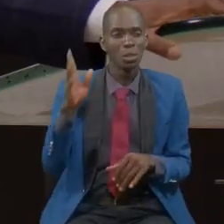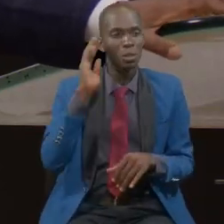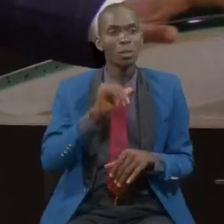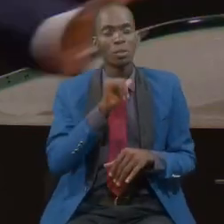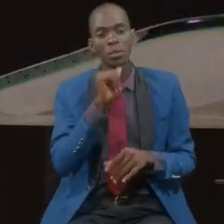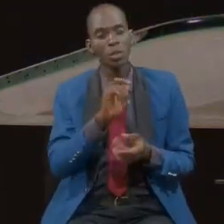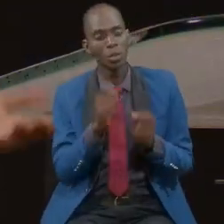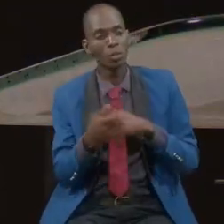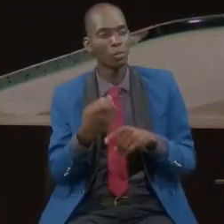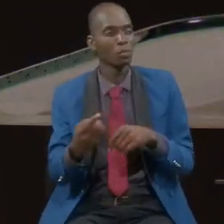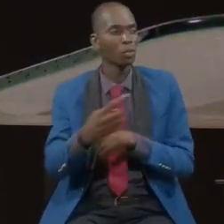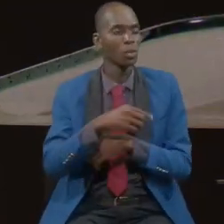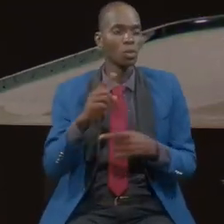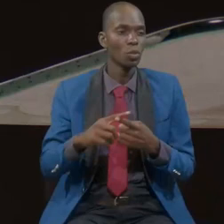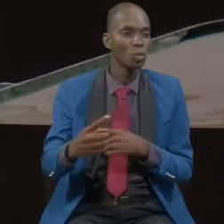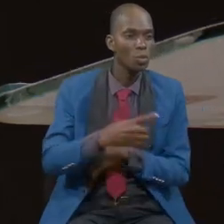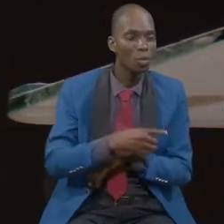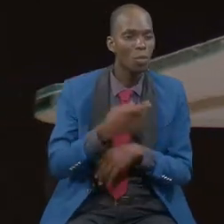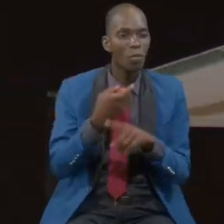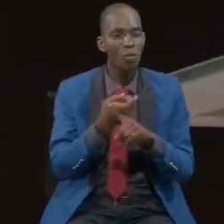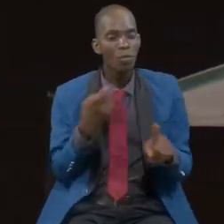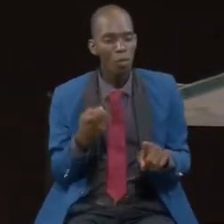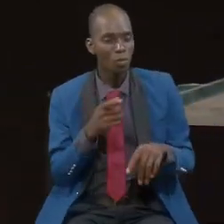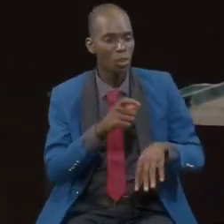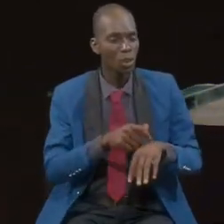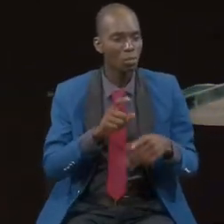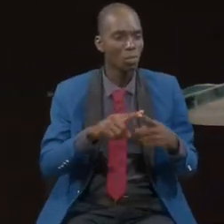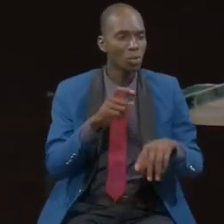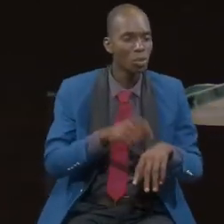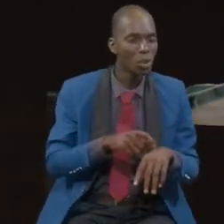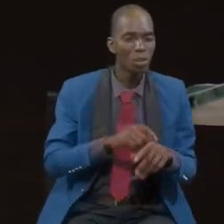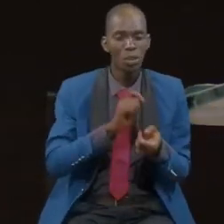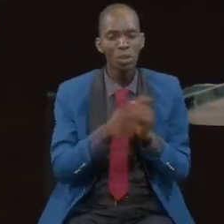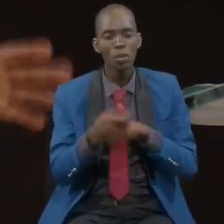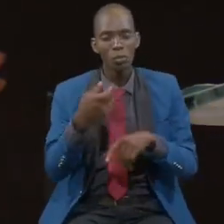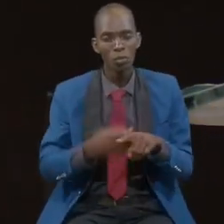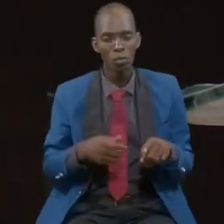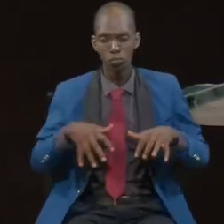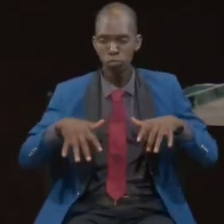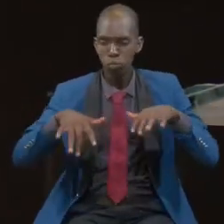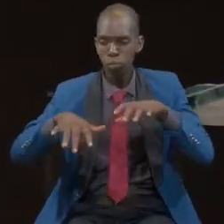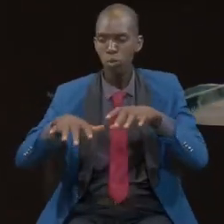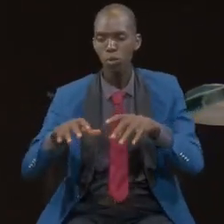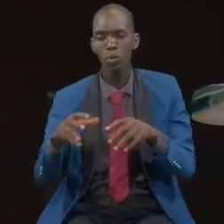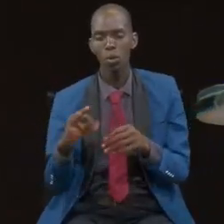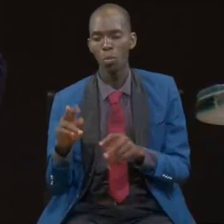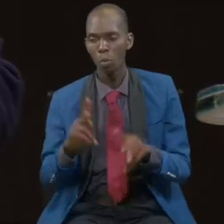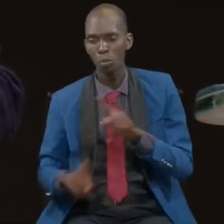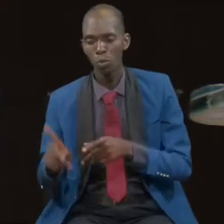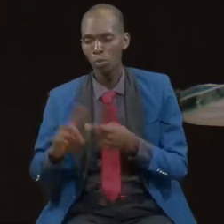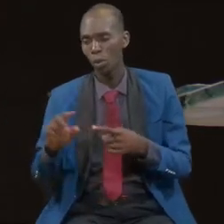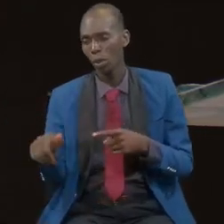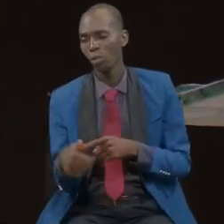un message qui change au jour le jour selon les climats. Ce n'est pas un message qui